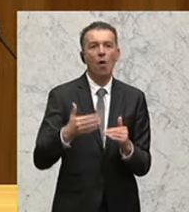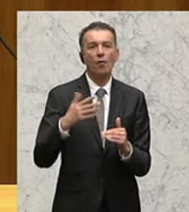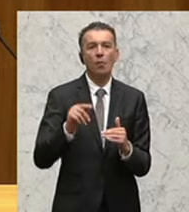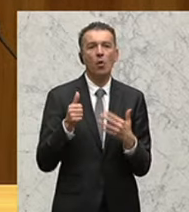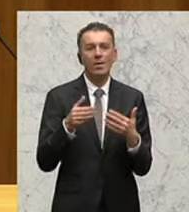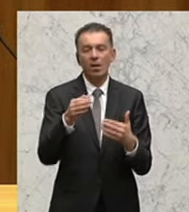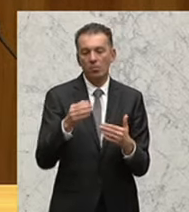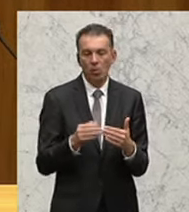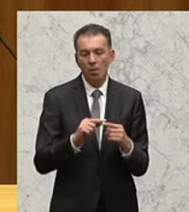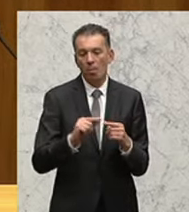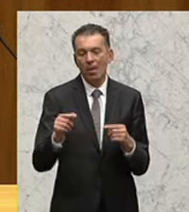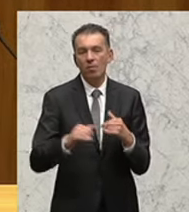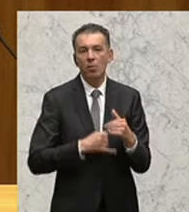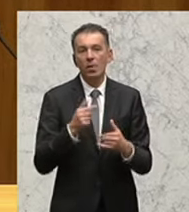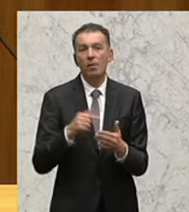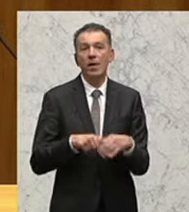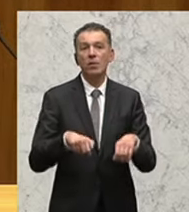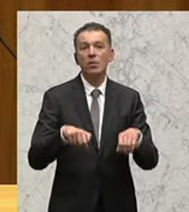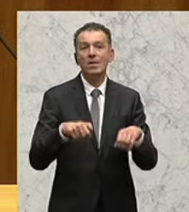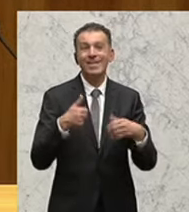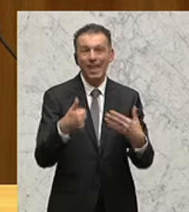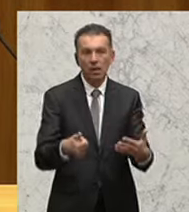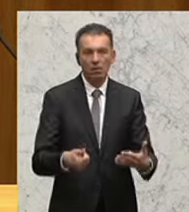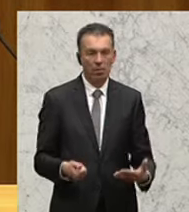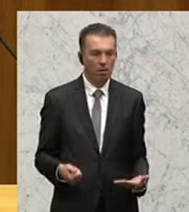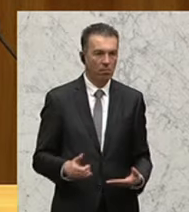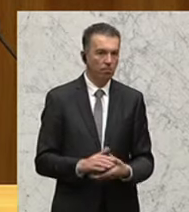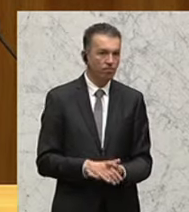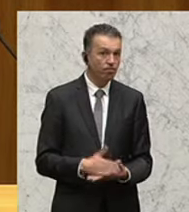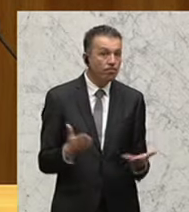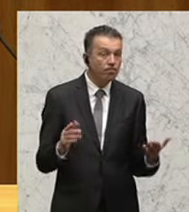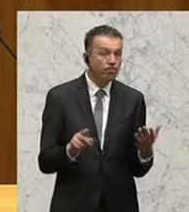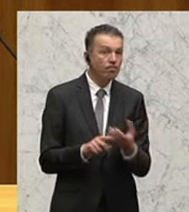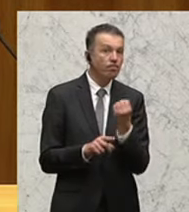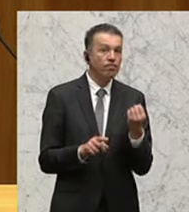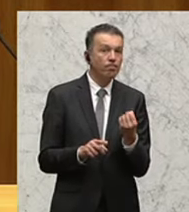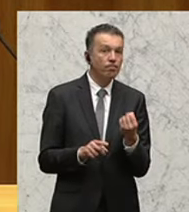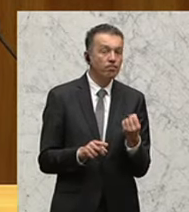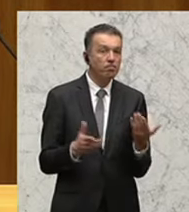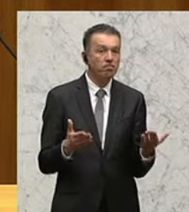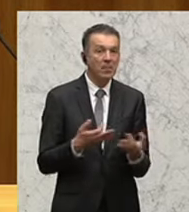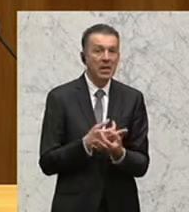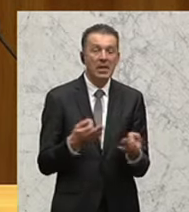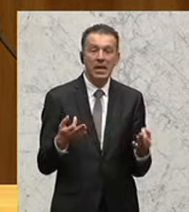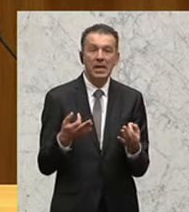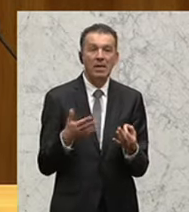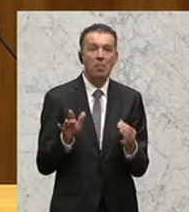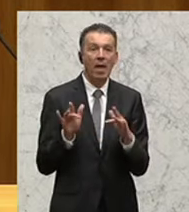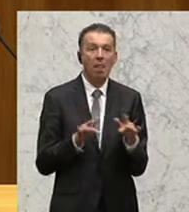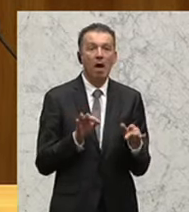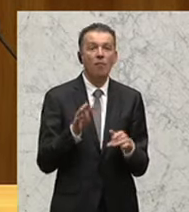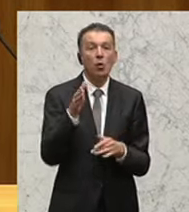Jahre 2060 steigen. Damit haben wir vor allem eines erreicht, nämlich dass wir keine Mittel mehr für Zukunftsinvestitionen